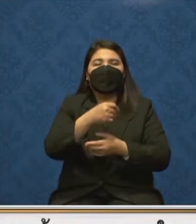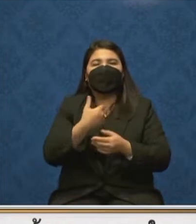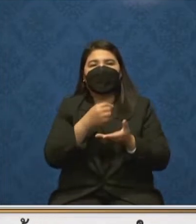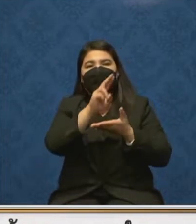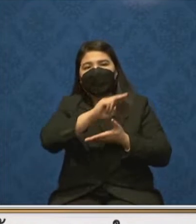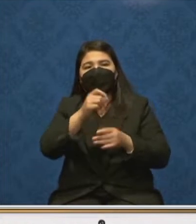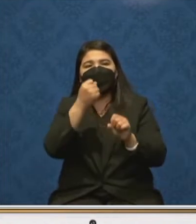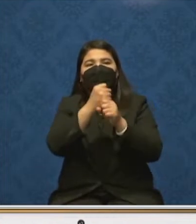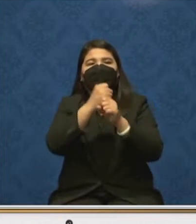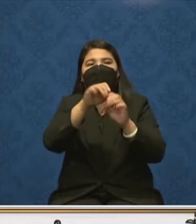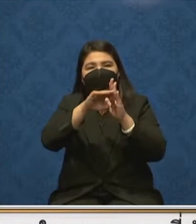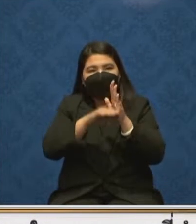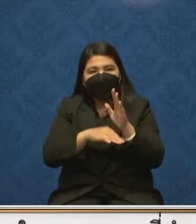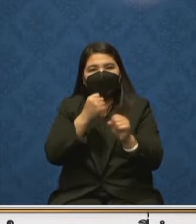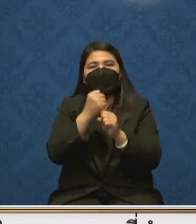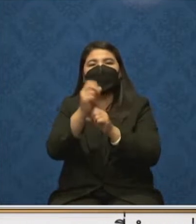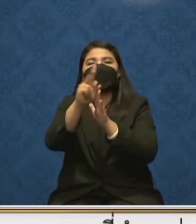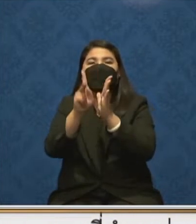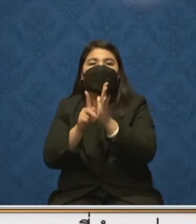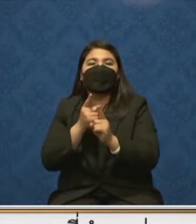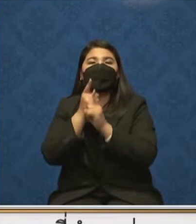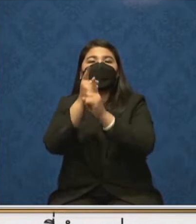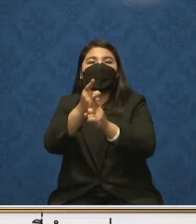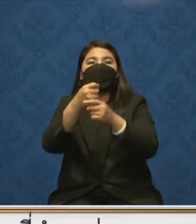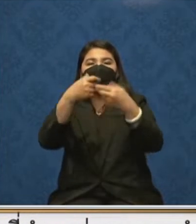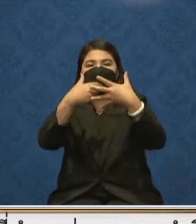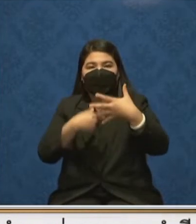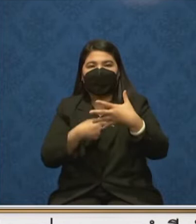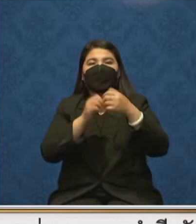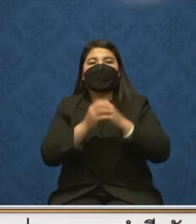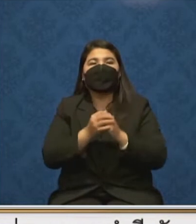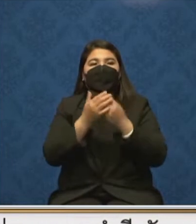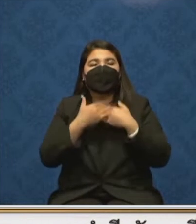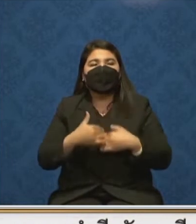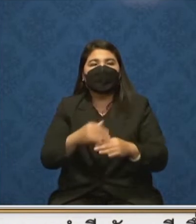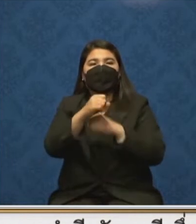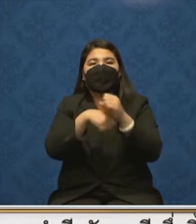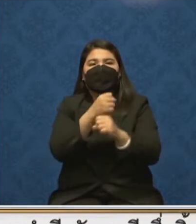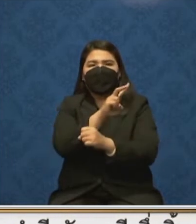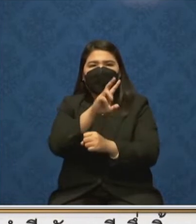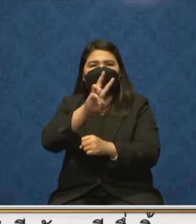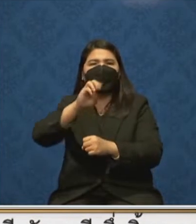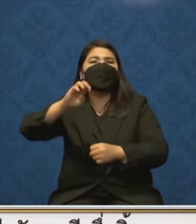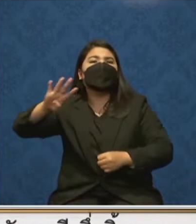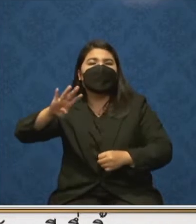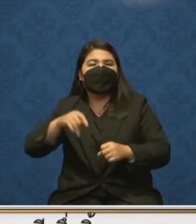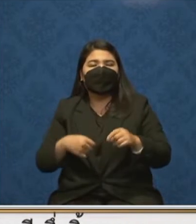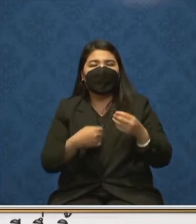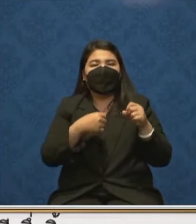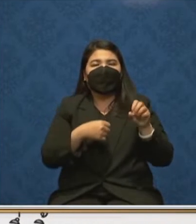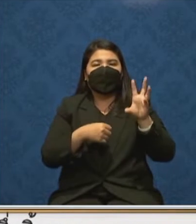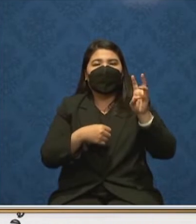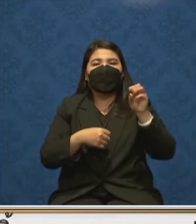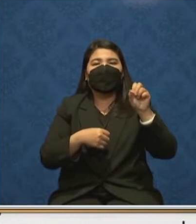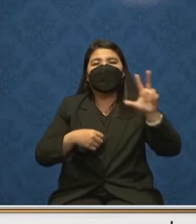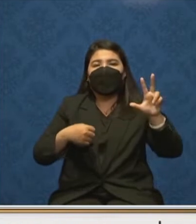แล้วก็ดำเนินการให้เป็ไปตามกฎหมายนะคะ 5เรื่องมาดขปี 64 ค่ะเหมือนกันเป๊ะค่ะมอบ